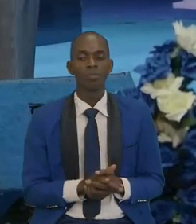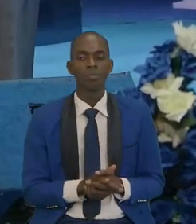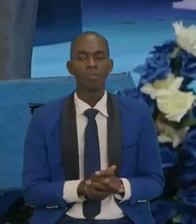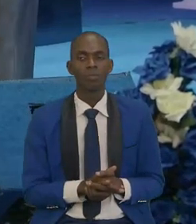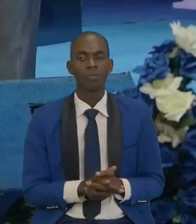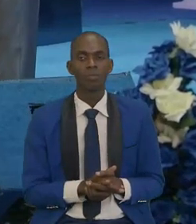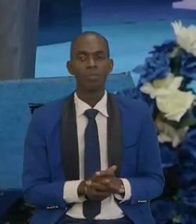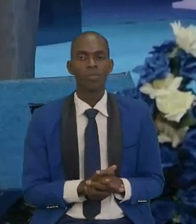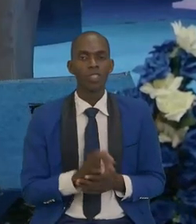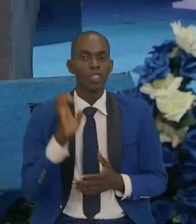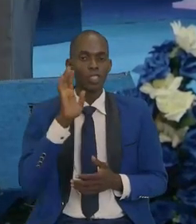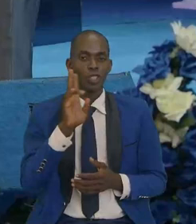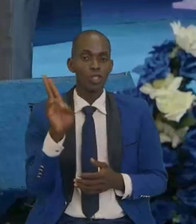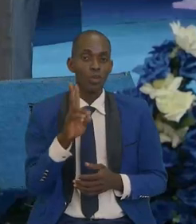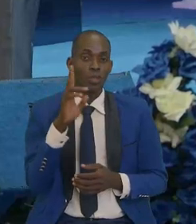Il